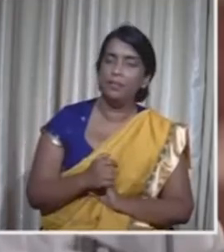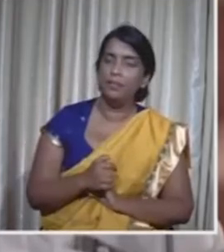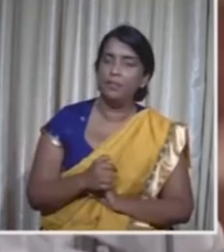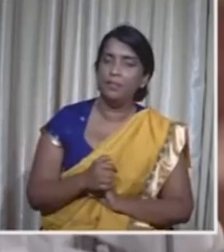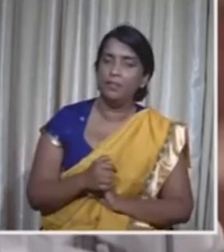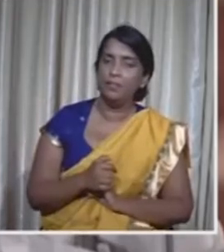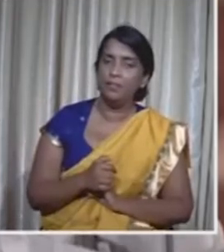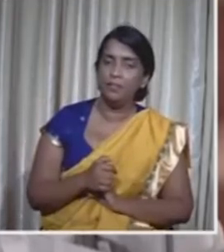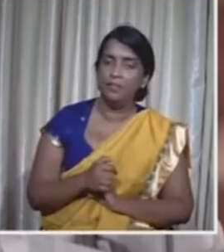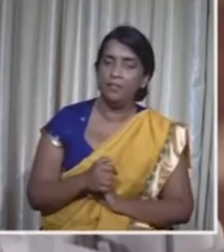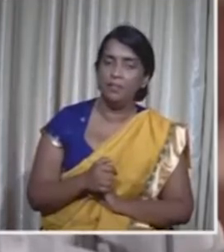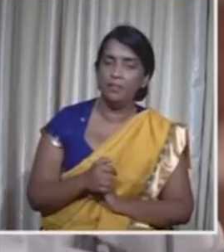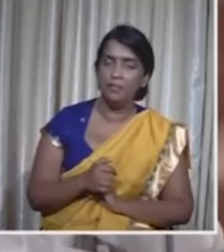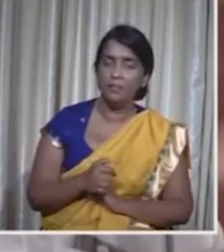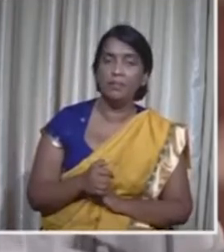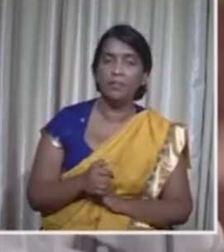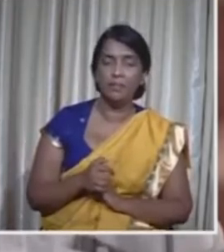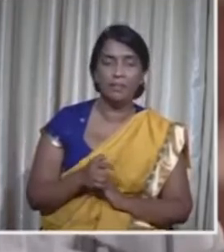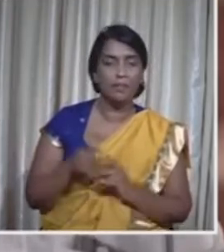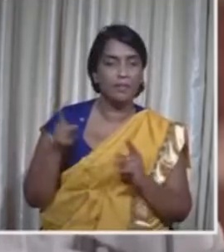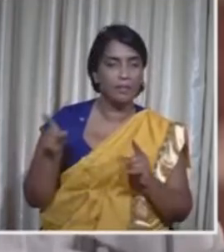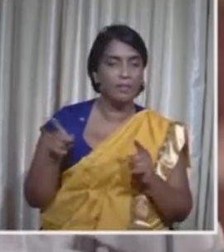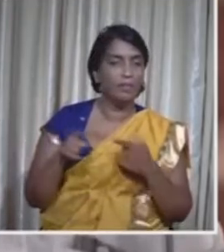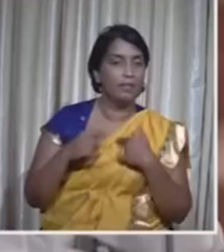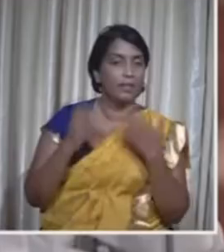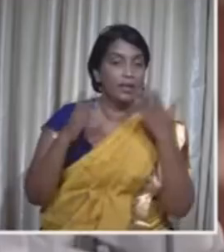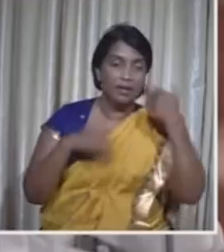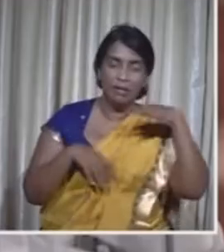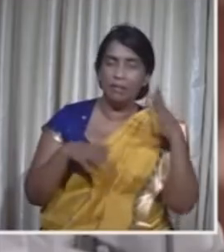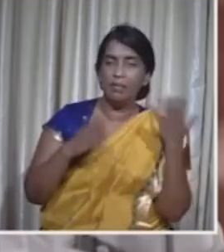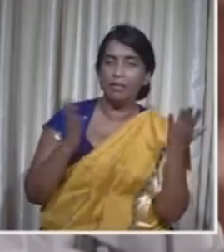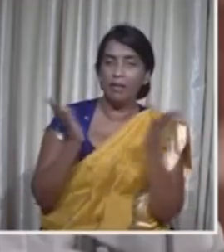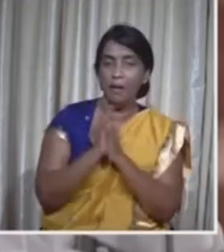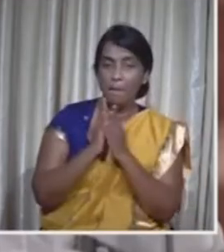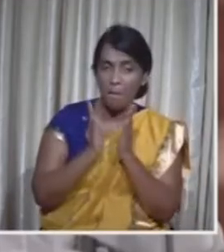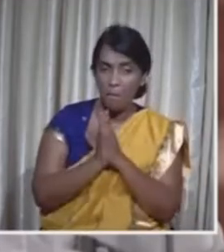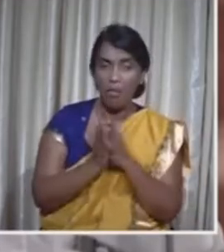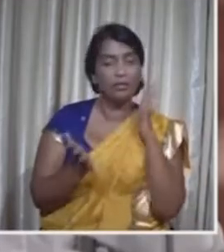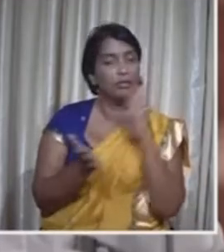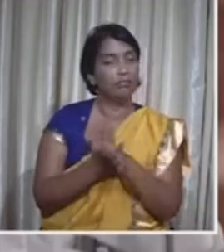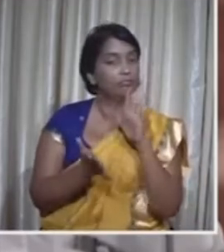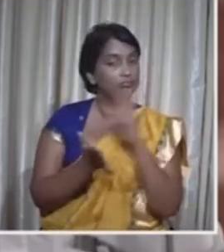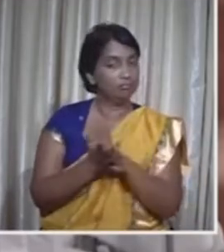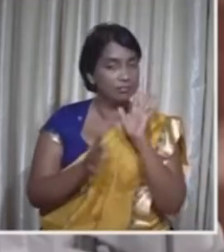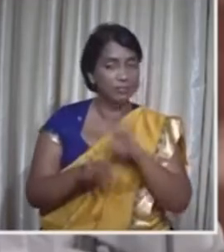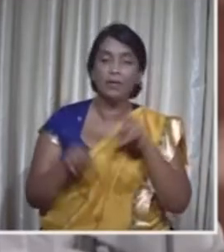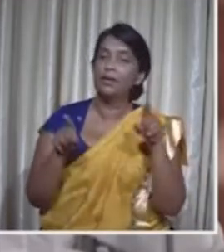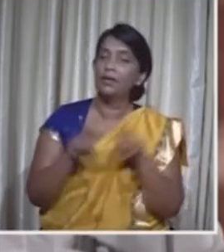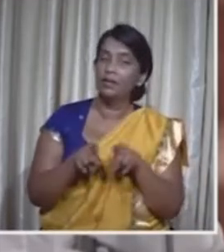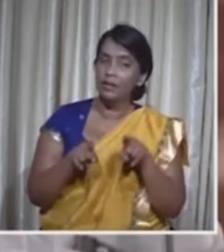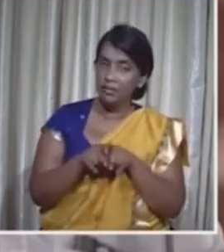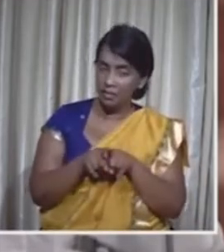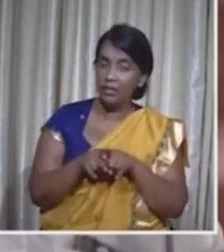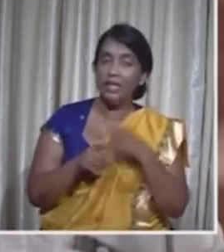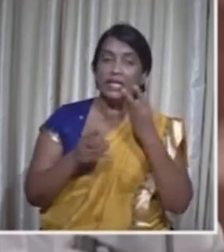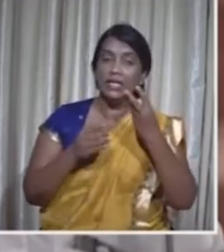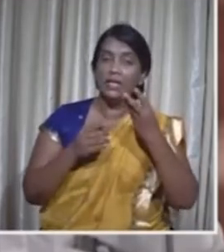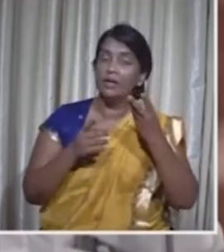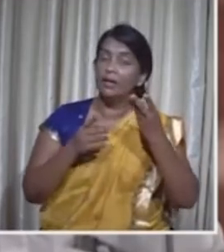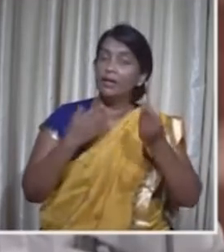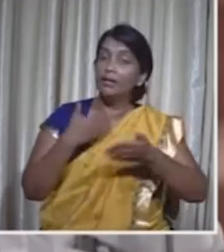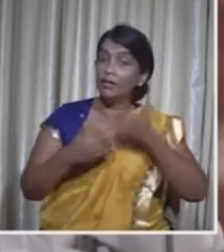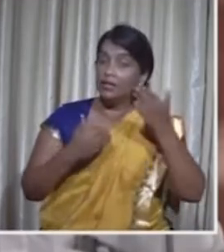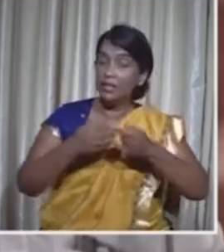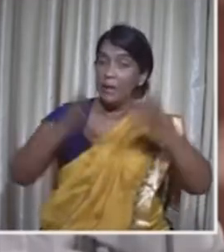புல்ஸ்கா தாளிலே புத்தகங்களாக வெளியீடு வந்தது. அதனை விட சீமேந்து தாள்களில் பிரவுன் பேப்பர்களில் பத்திரிகைகள் அடித்த வரலாறுகள் தமிழர்களுக்கு